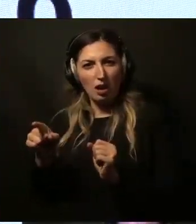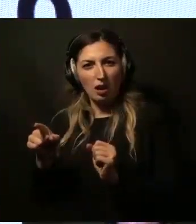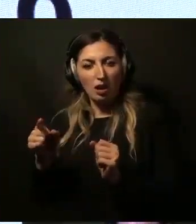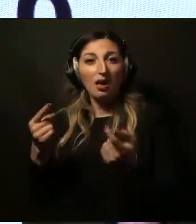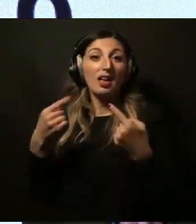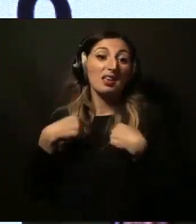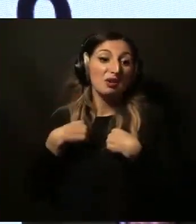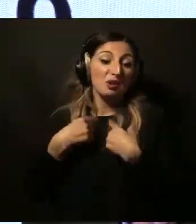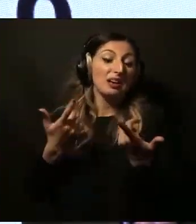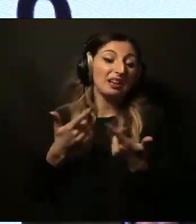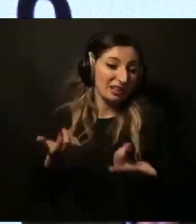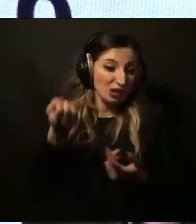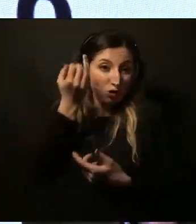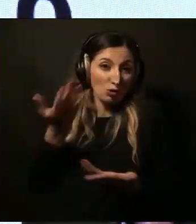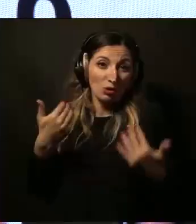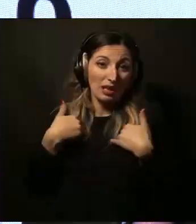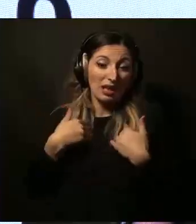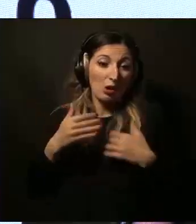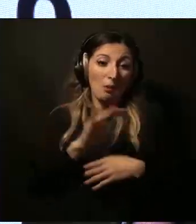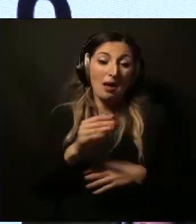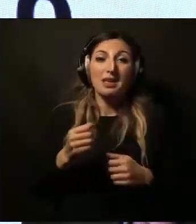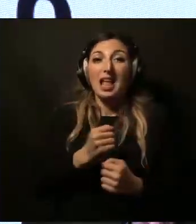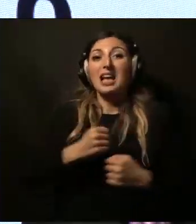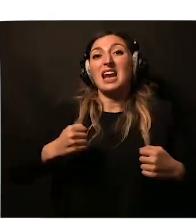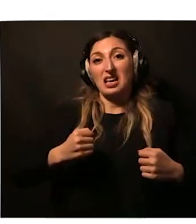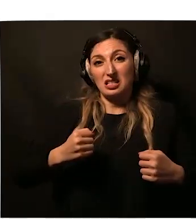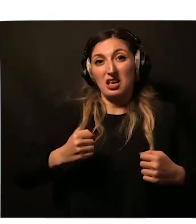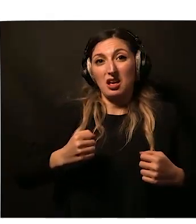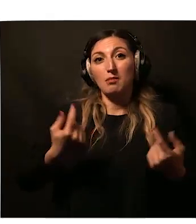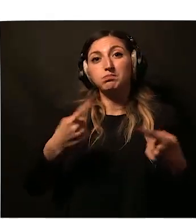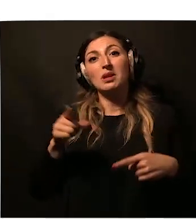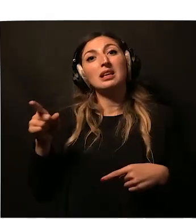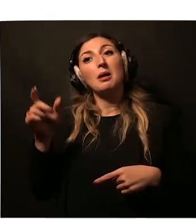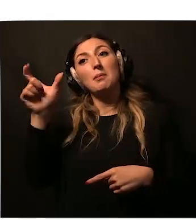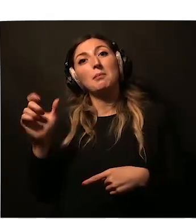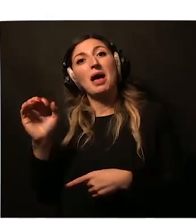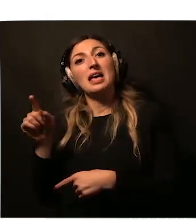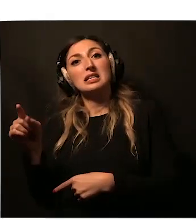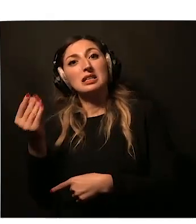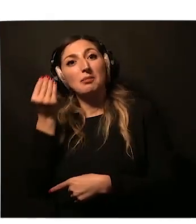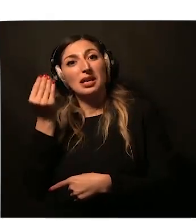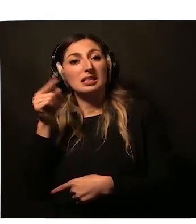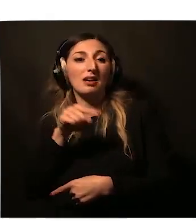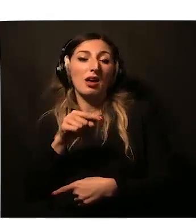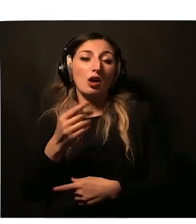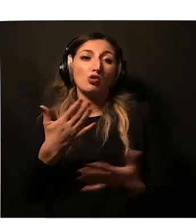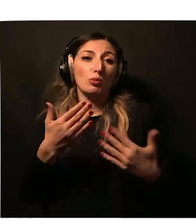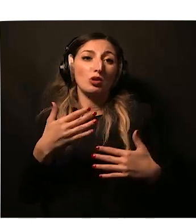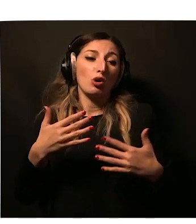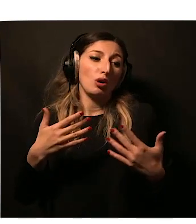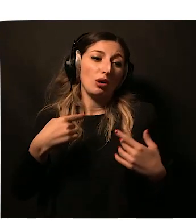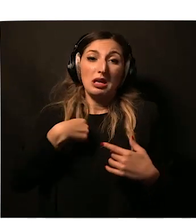ero una bambina grassa per lei non esisteva niente di me prima del mio